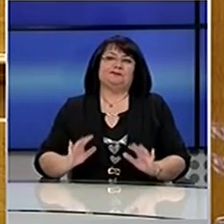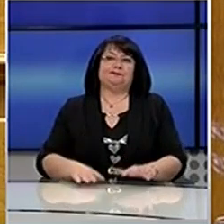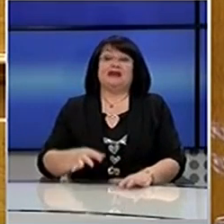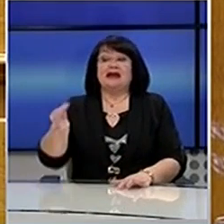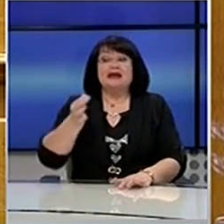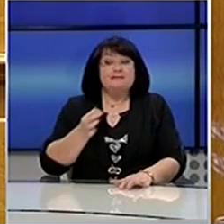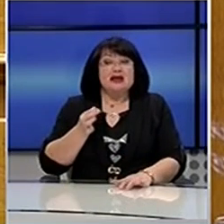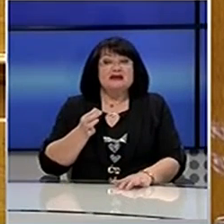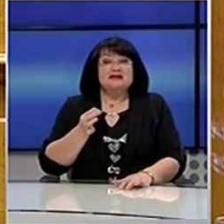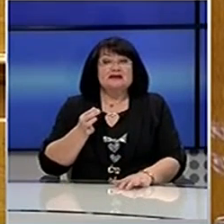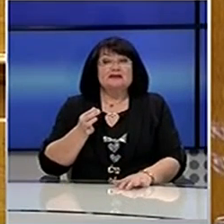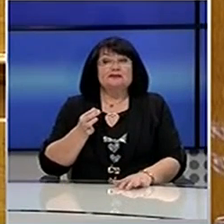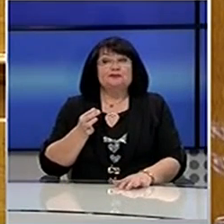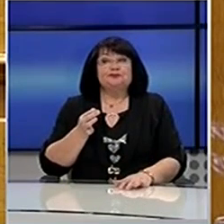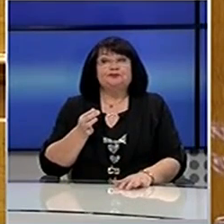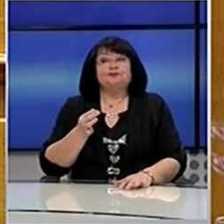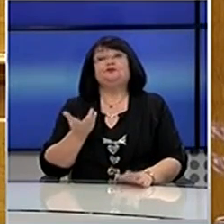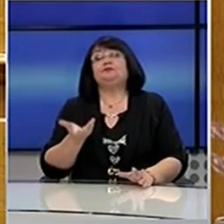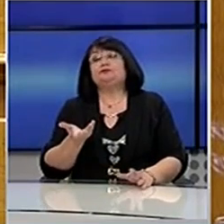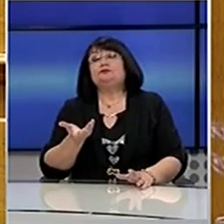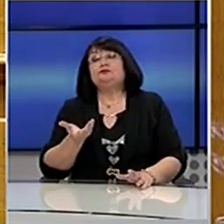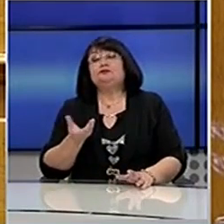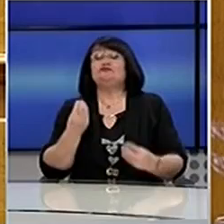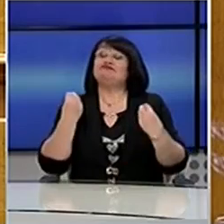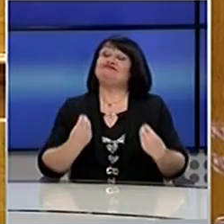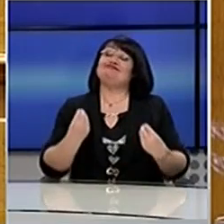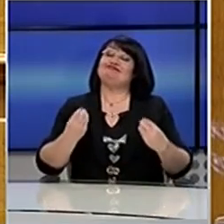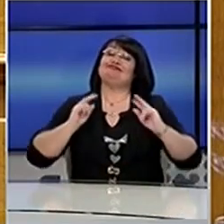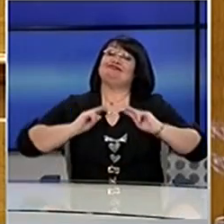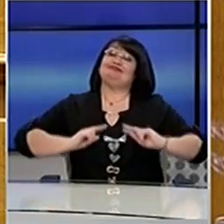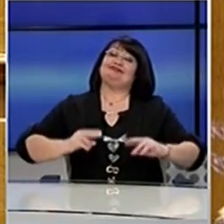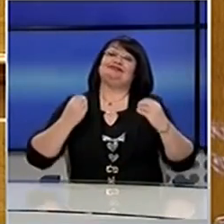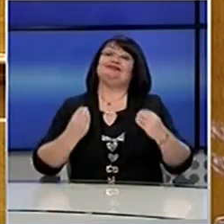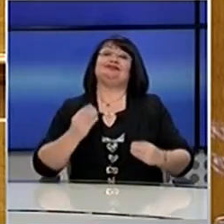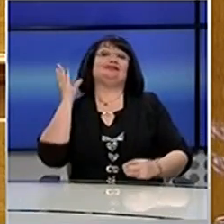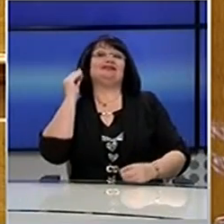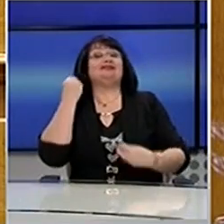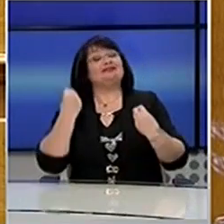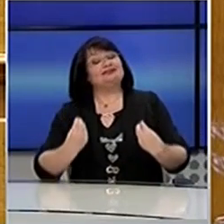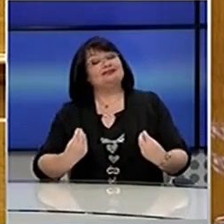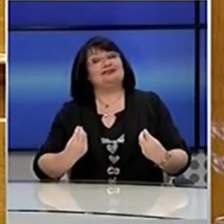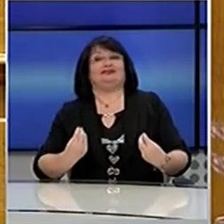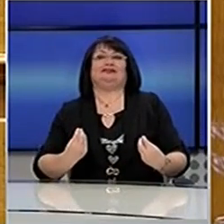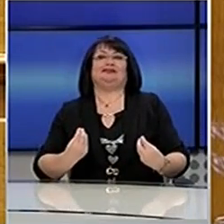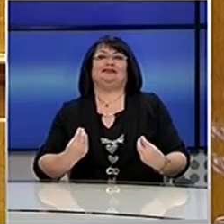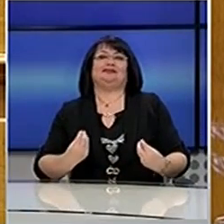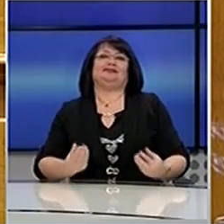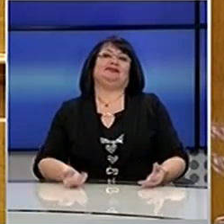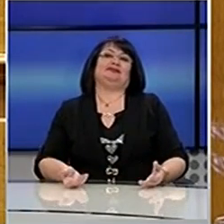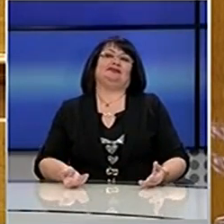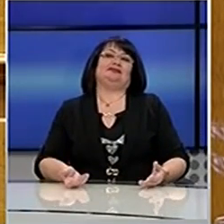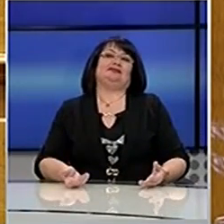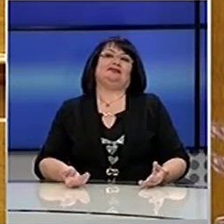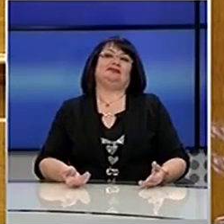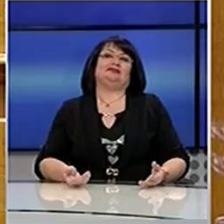Είπατε μόνο αυτά τα οποία μπορούν να ακούγονται ωραία και ευχάριστα στα αυτιά των διαφορετικών ακροτηρίων στα